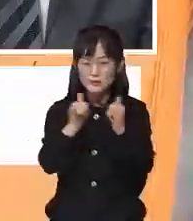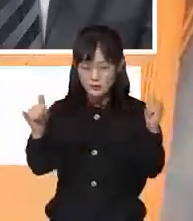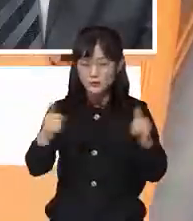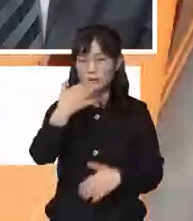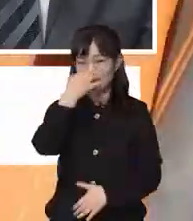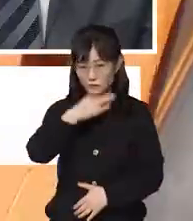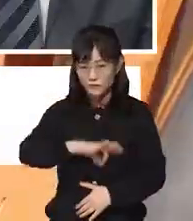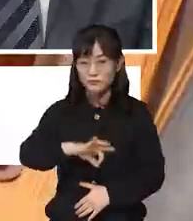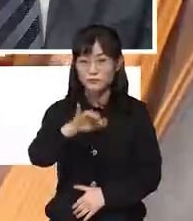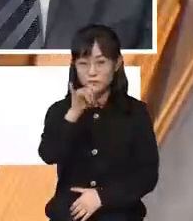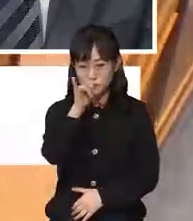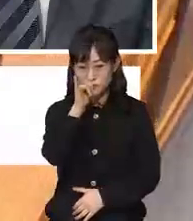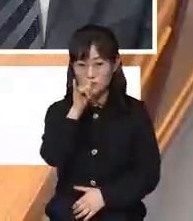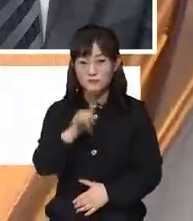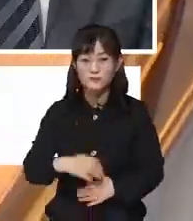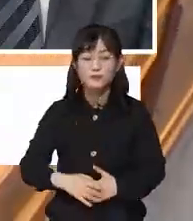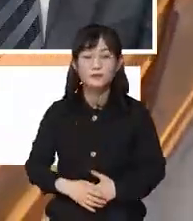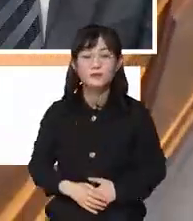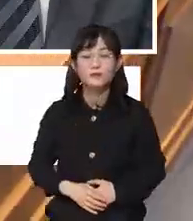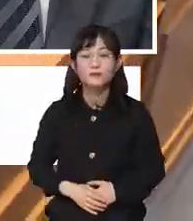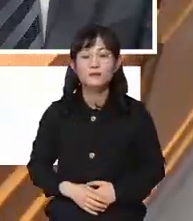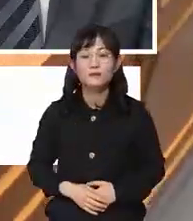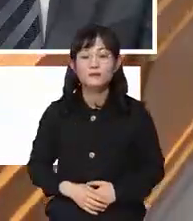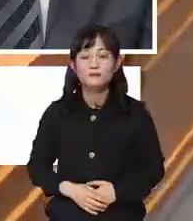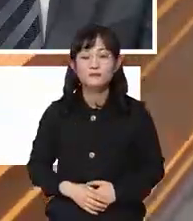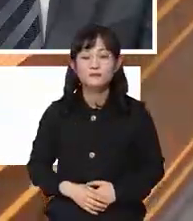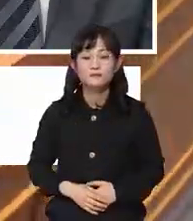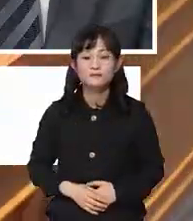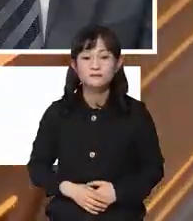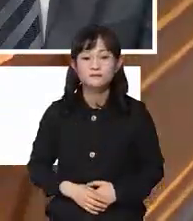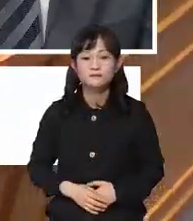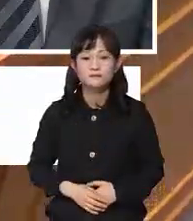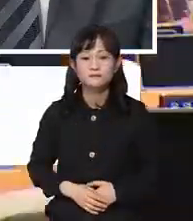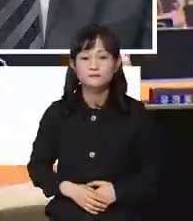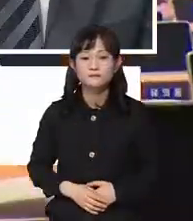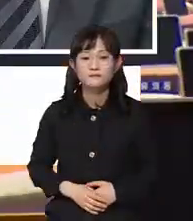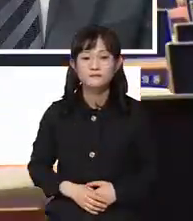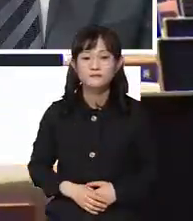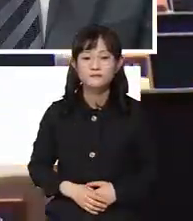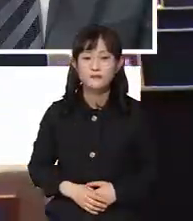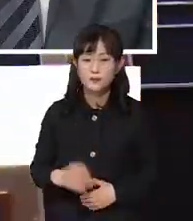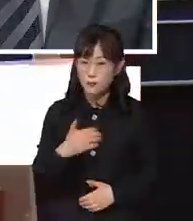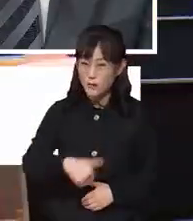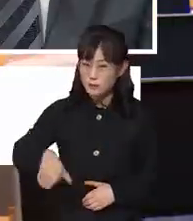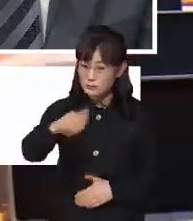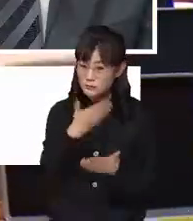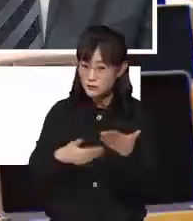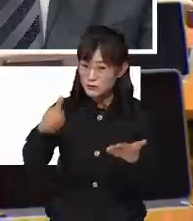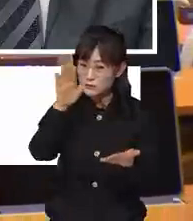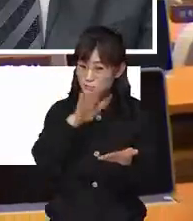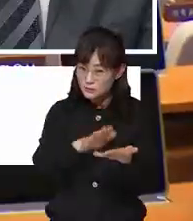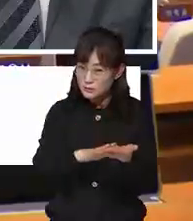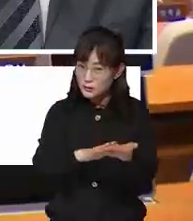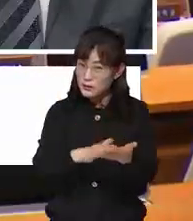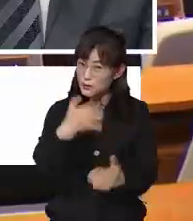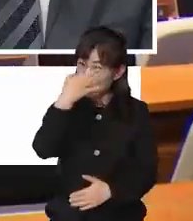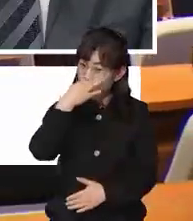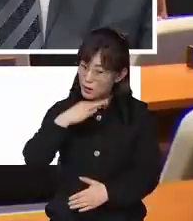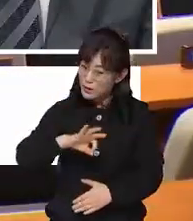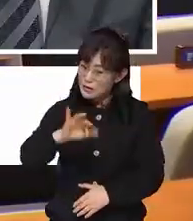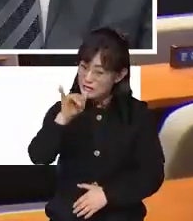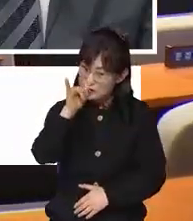사람들이 훨씬 더 유리할 수밖에 없는 구도여서 전반적으로 이제 개혁적인